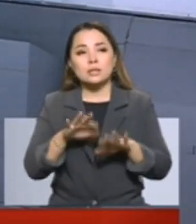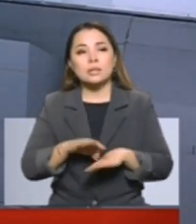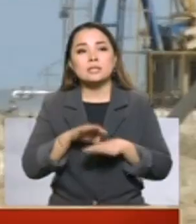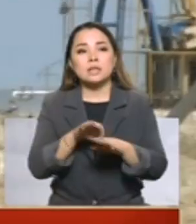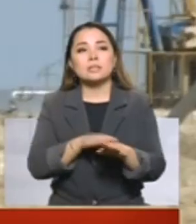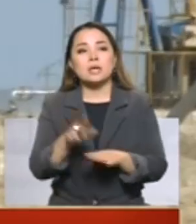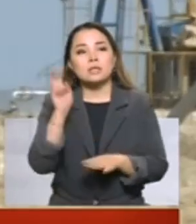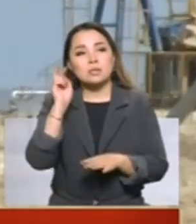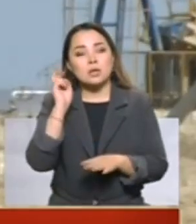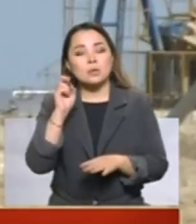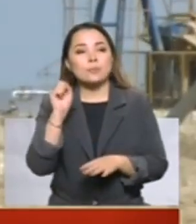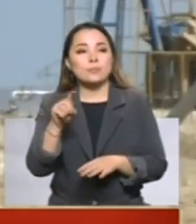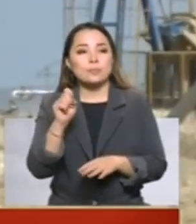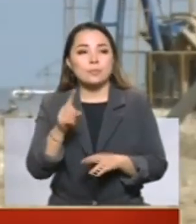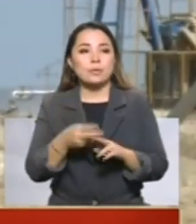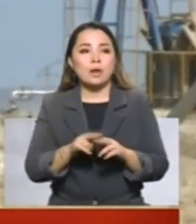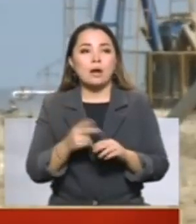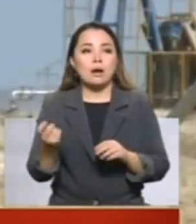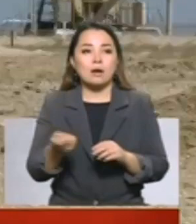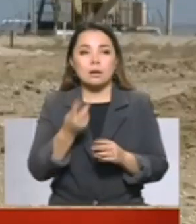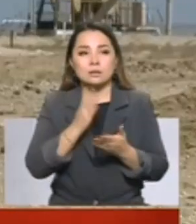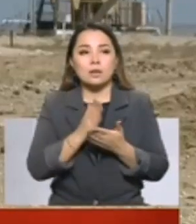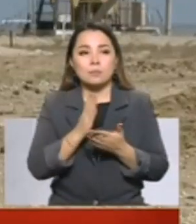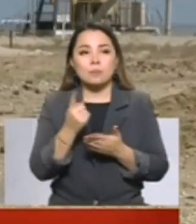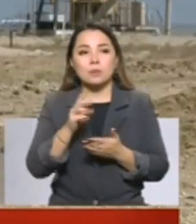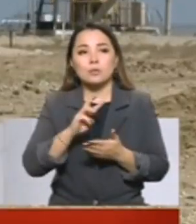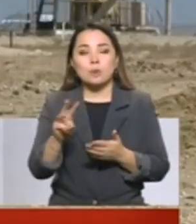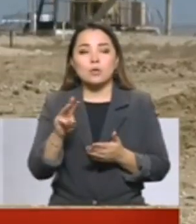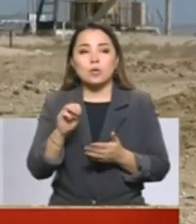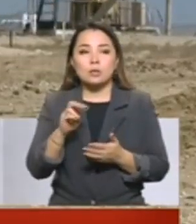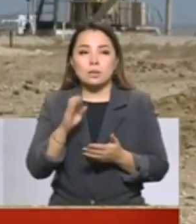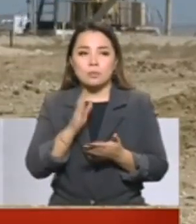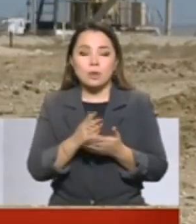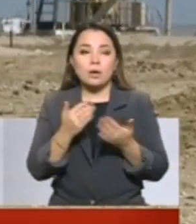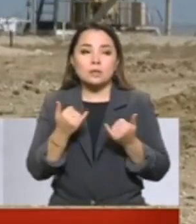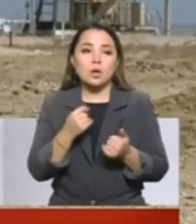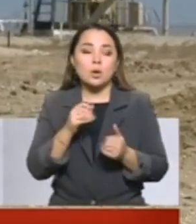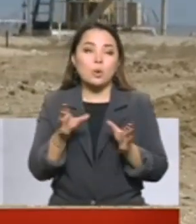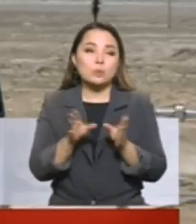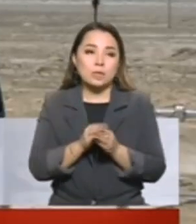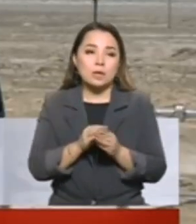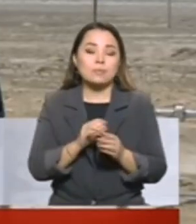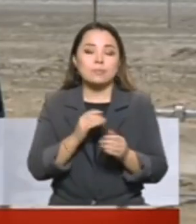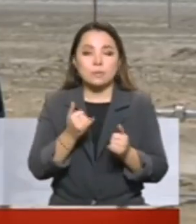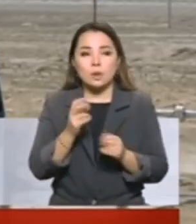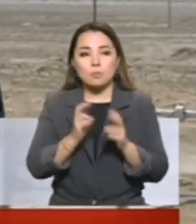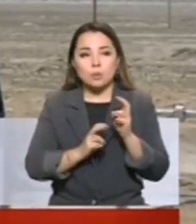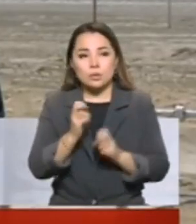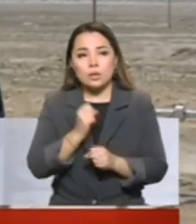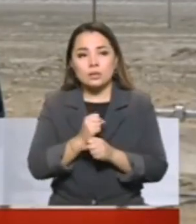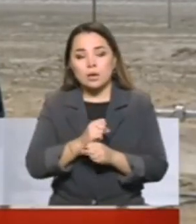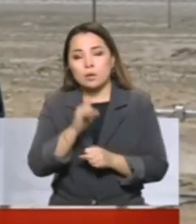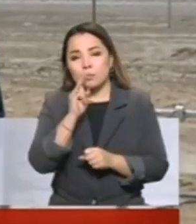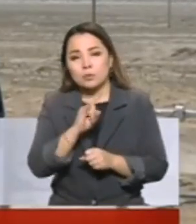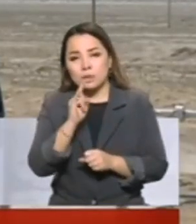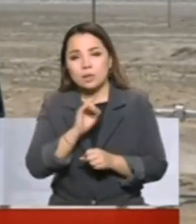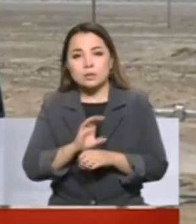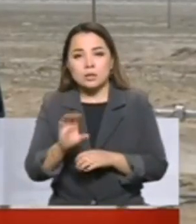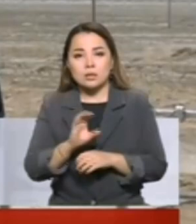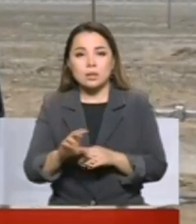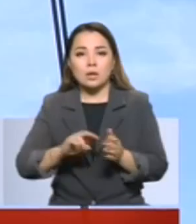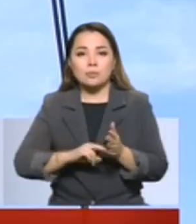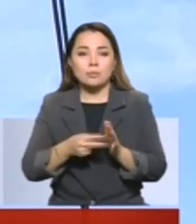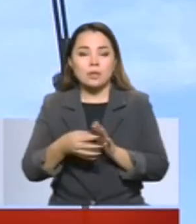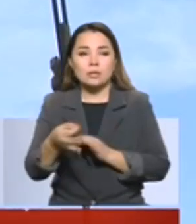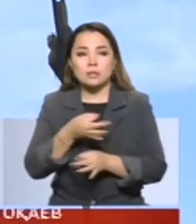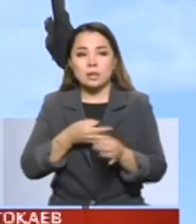жеткізілген қара алтын көлемі аз болған, небәрі 1 миллион тонна қазір қос тарап мұнайды бос құбырлар арқылы экспорттау мәселесін